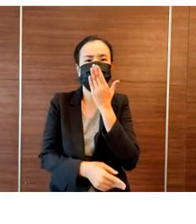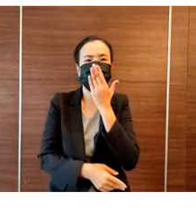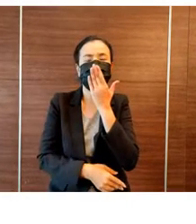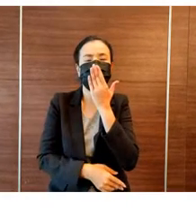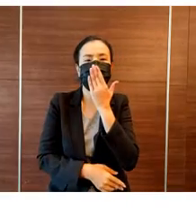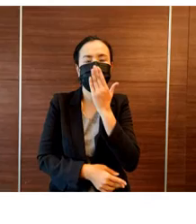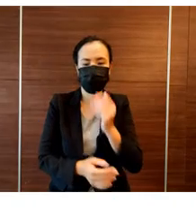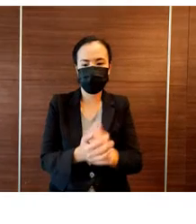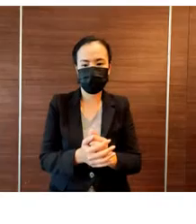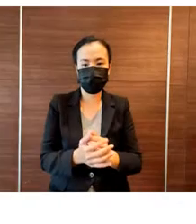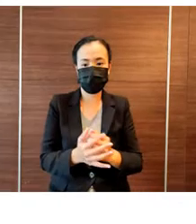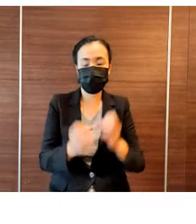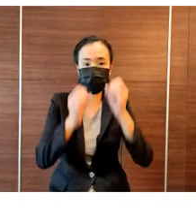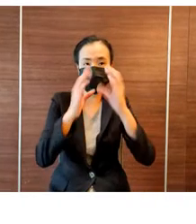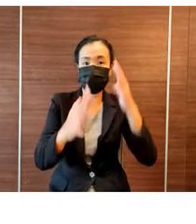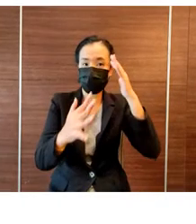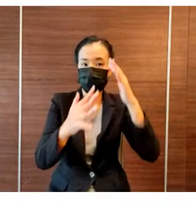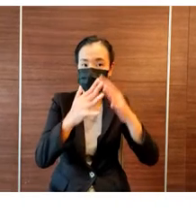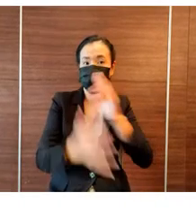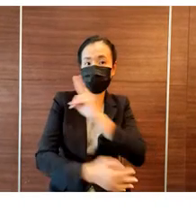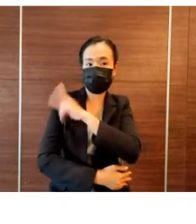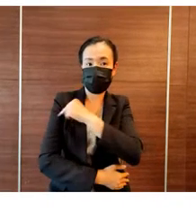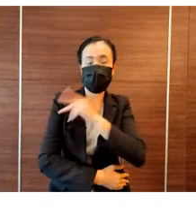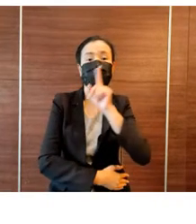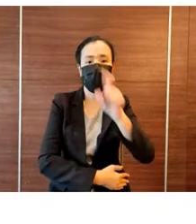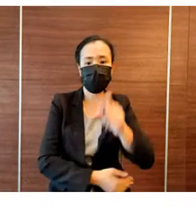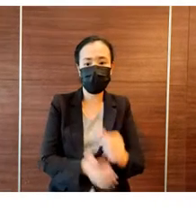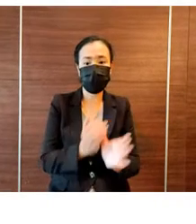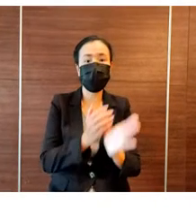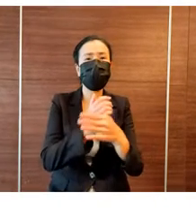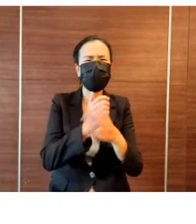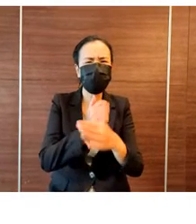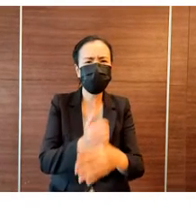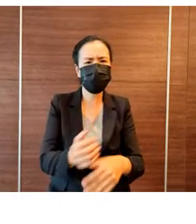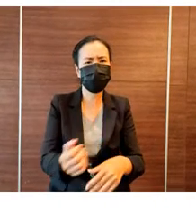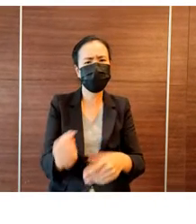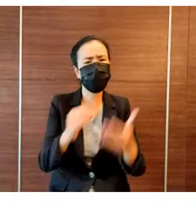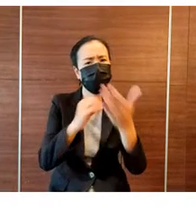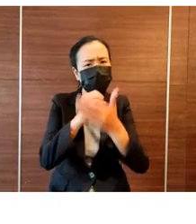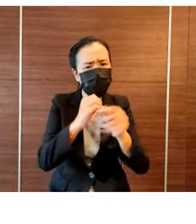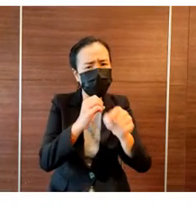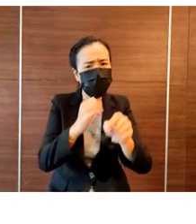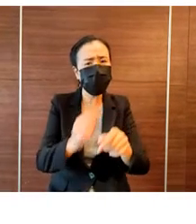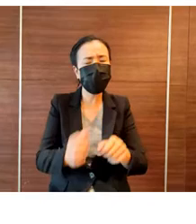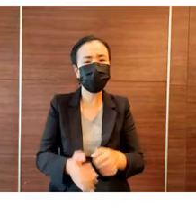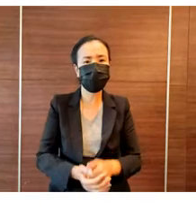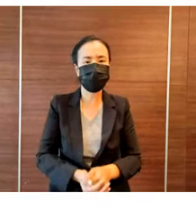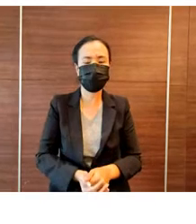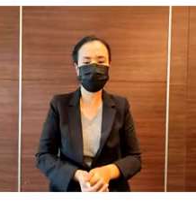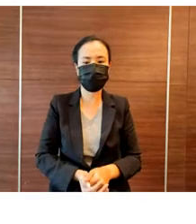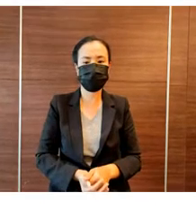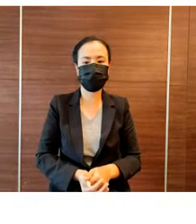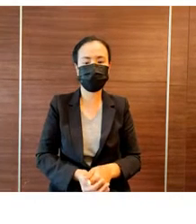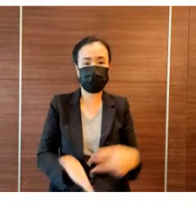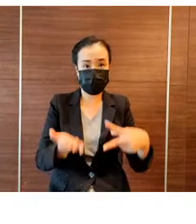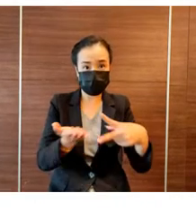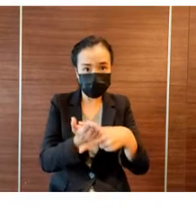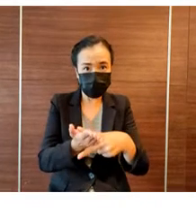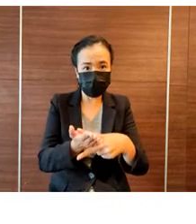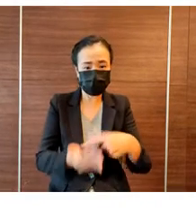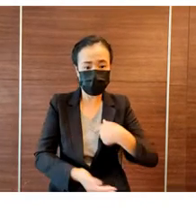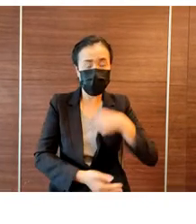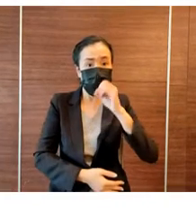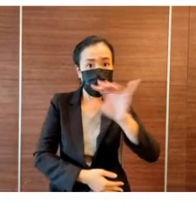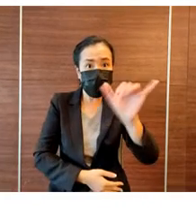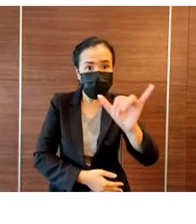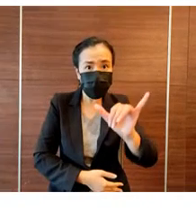เจออาจารย์จิตแพทย์ถามนะครับว่าเป็นกระเทยแล้วยังใช้ยาอีกหรอนะครับเขาก็เลยเบรกแค่นั้นจริงๆเขายังไม่ได้บอกว่าเ